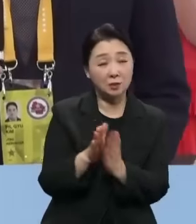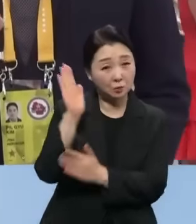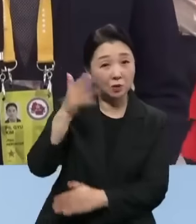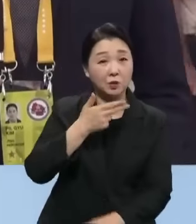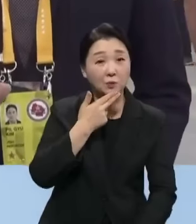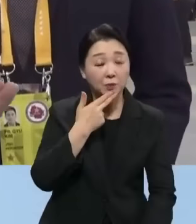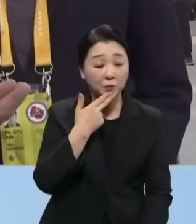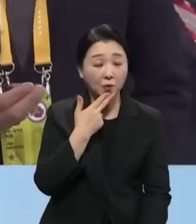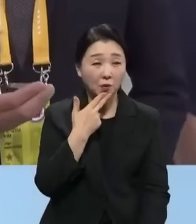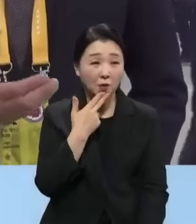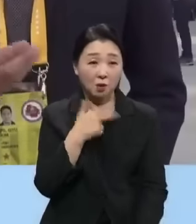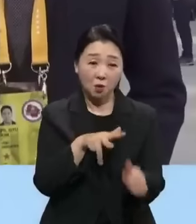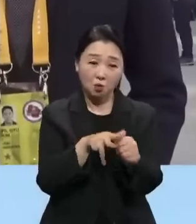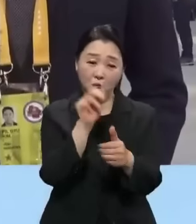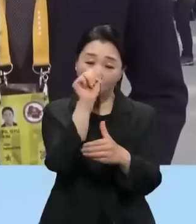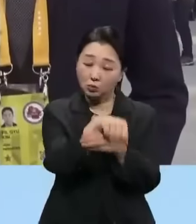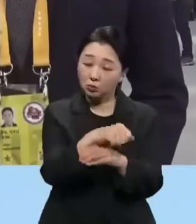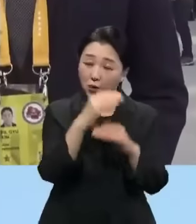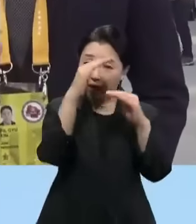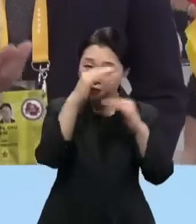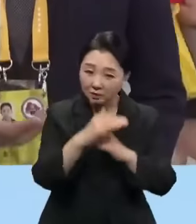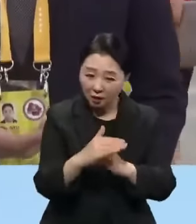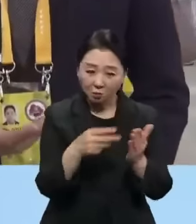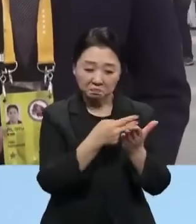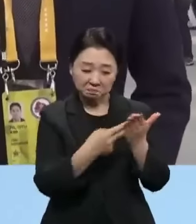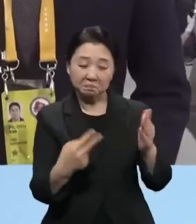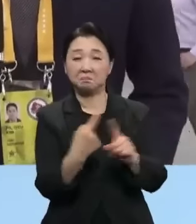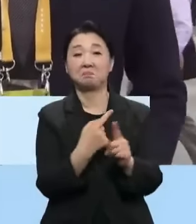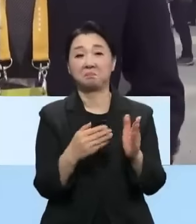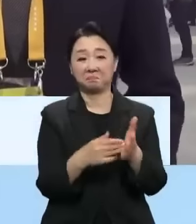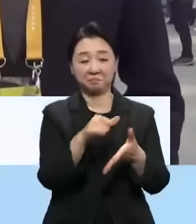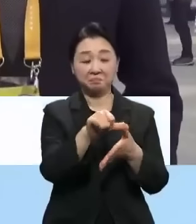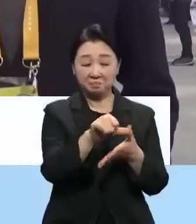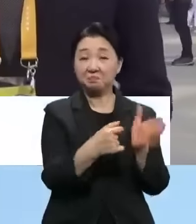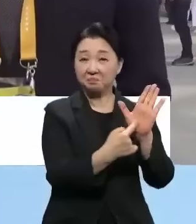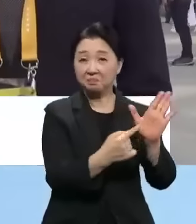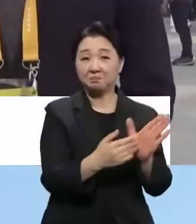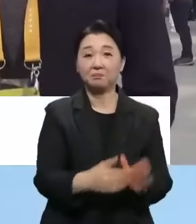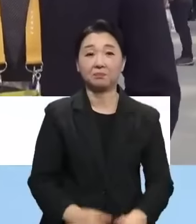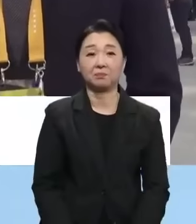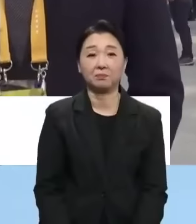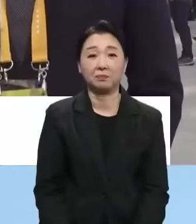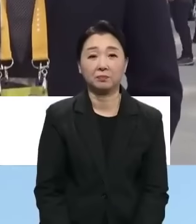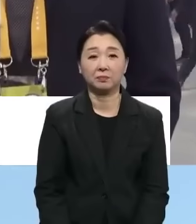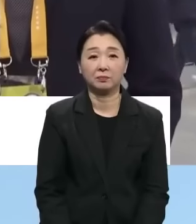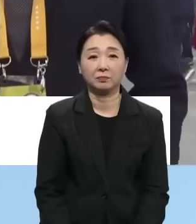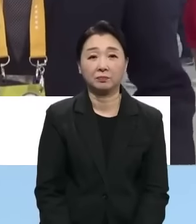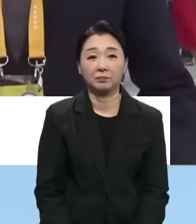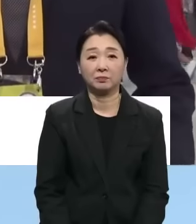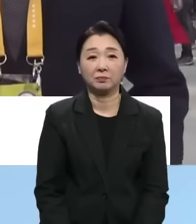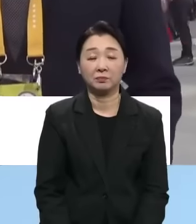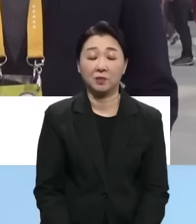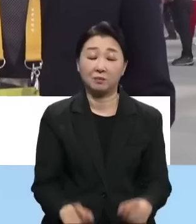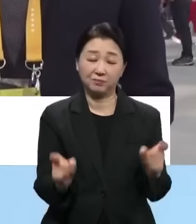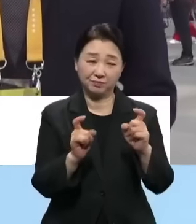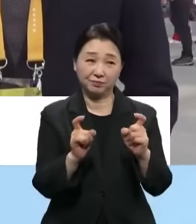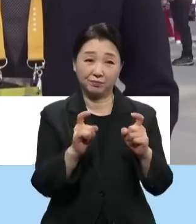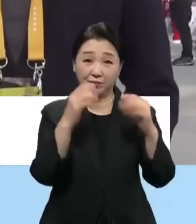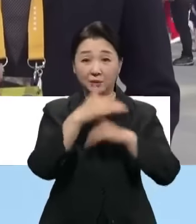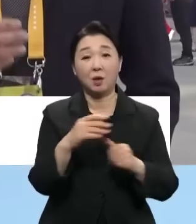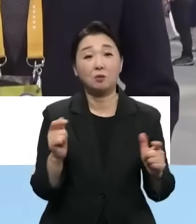후보 수락 연설 원고 내용이 많이 바뀌었다는 게 이제 장남인 도널드 트럼프 주니어 등을 통해서 전해졌는데요. 논쟁적인 내용은